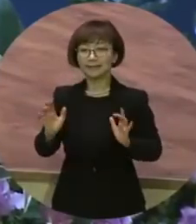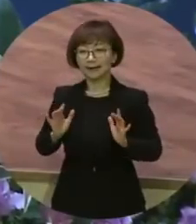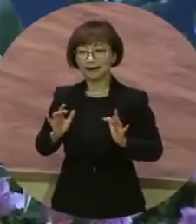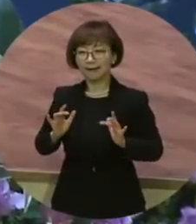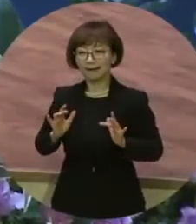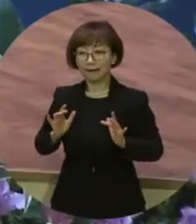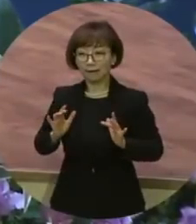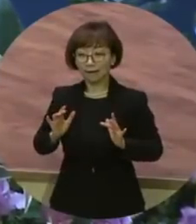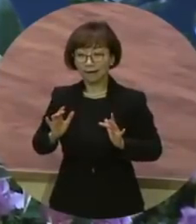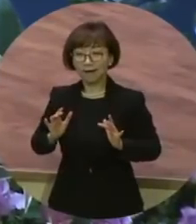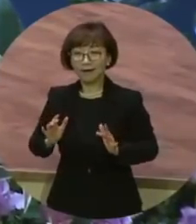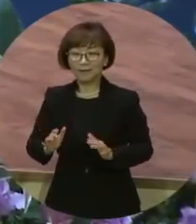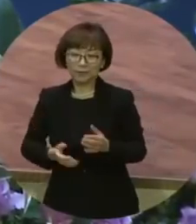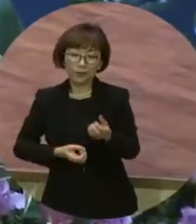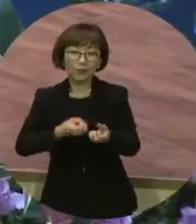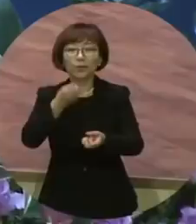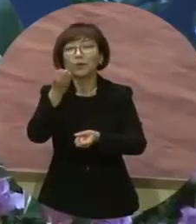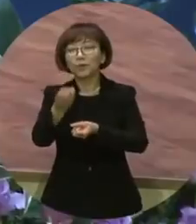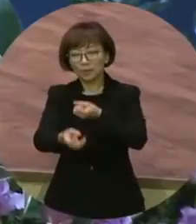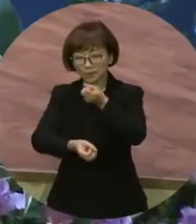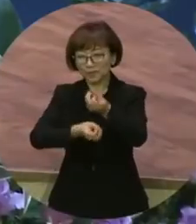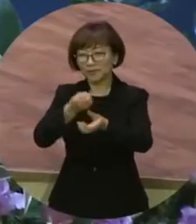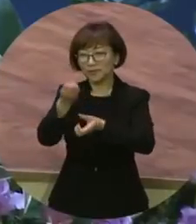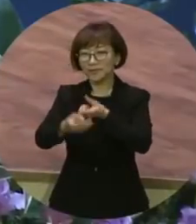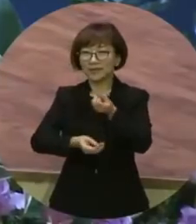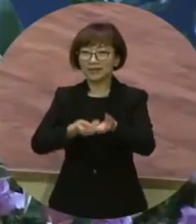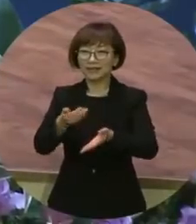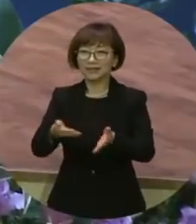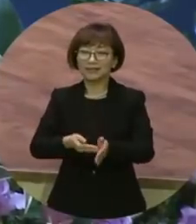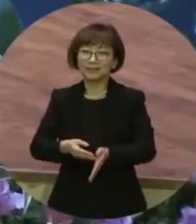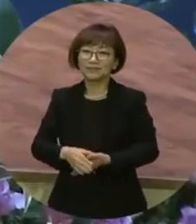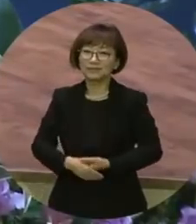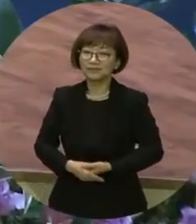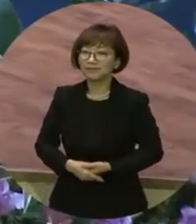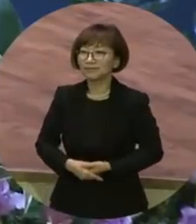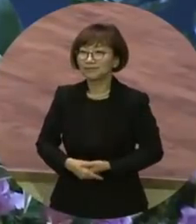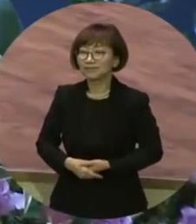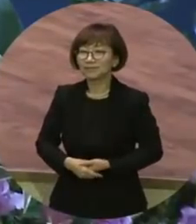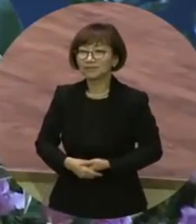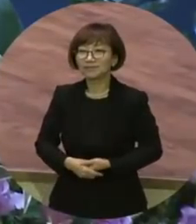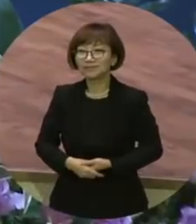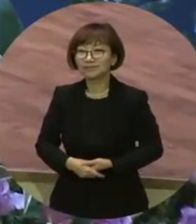완전히 뒤엎어버리는 믿음의 고백을 오늘 본문에서 하고 있어요.